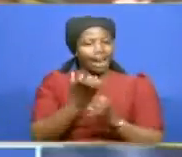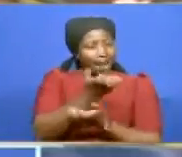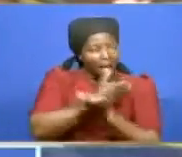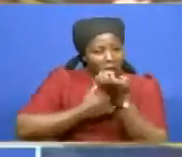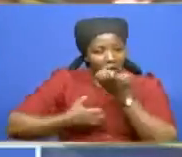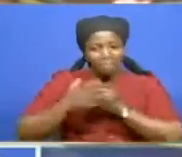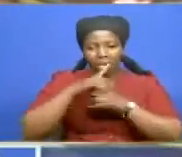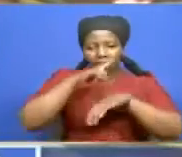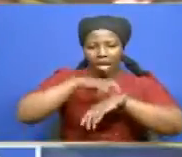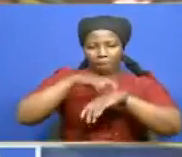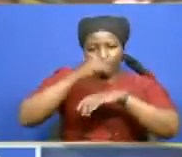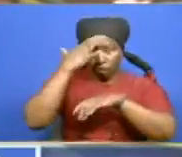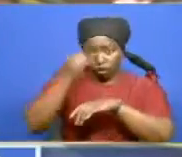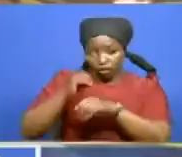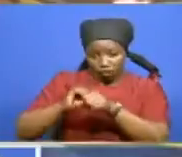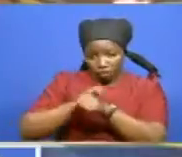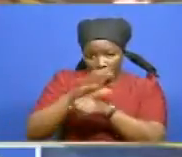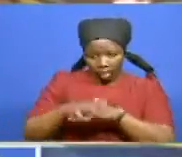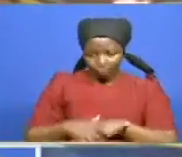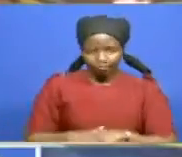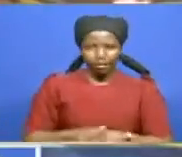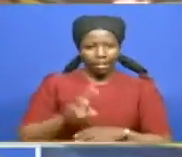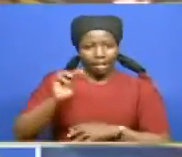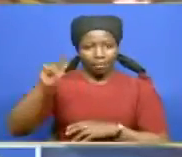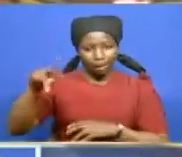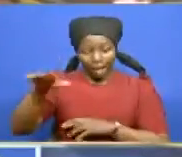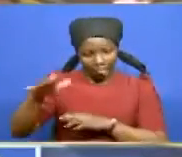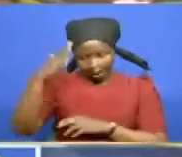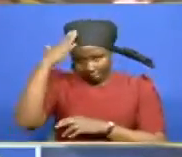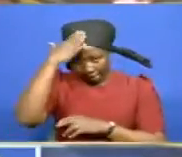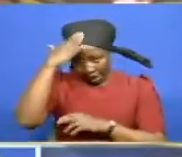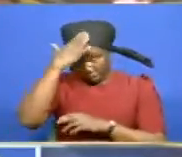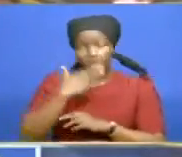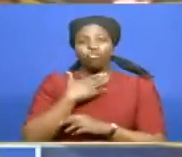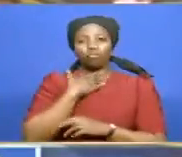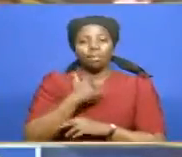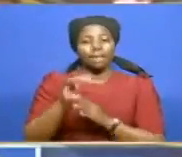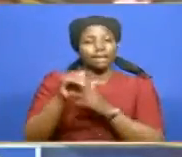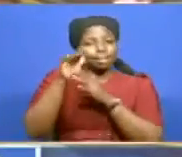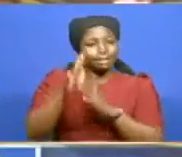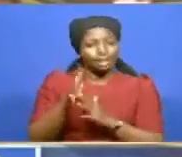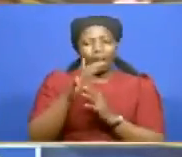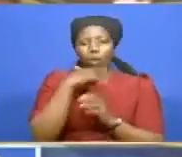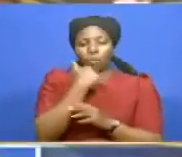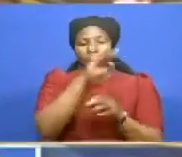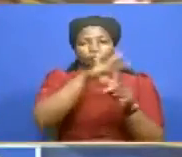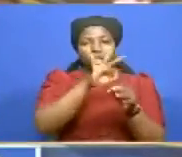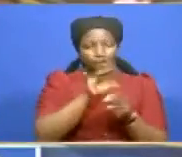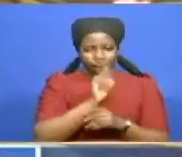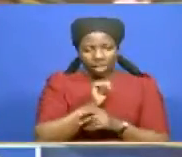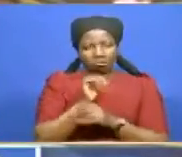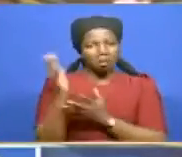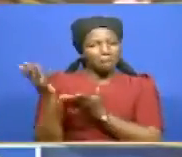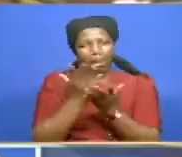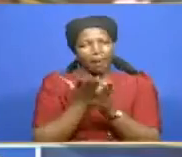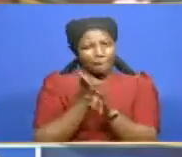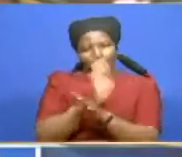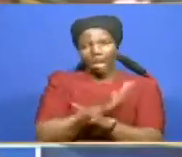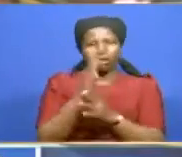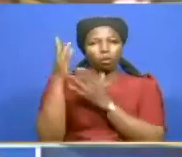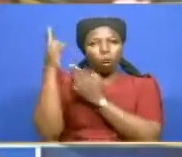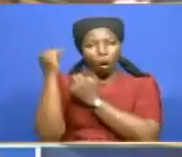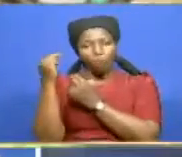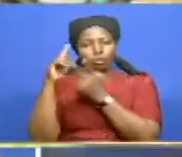janga la COVID-19. Mbunge wa Changamwe Omar Mwinyi amewataka viongozi waliochaguliwa kurejesha imani ya wananchi